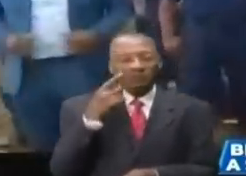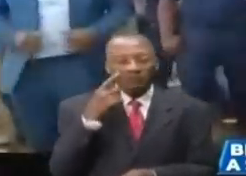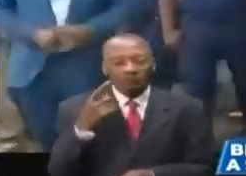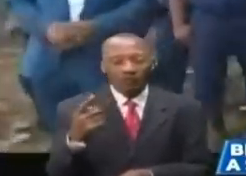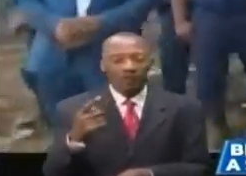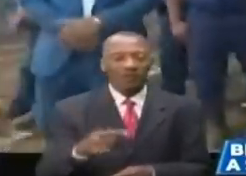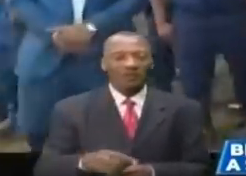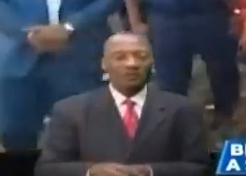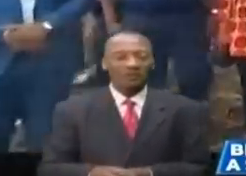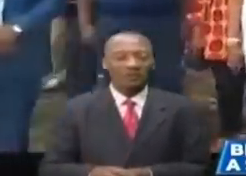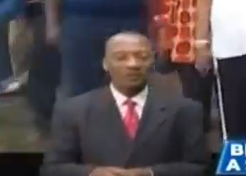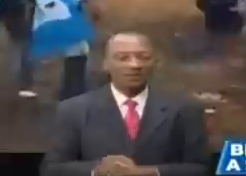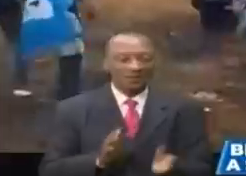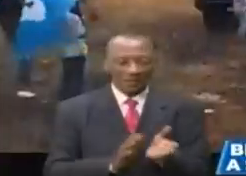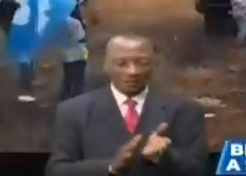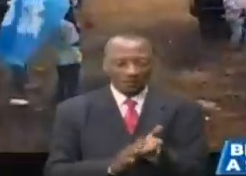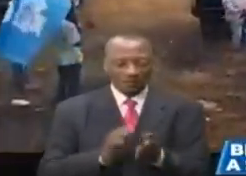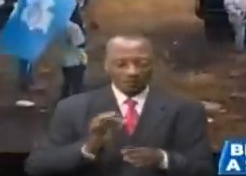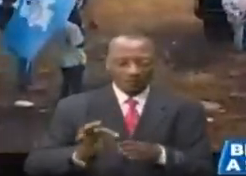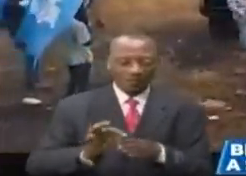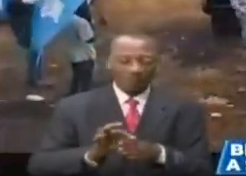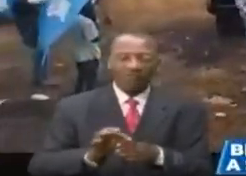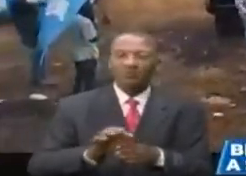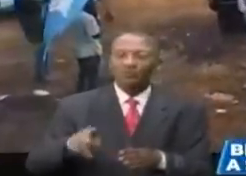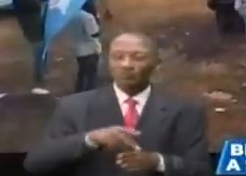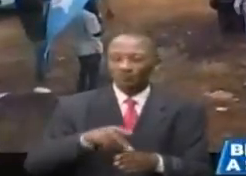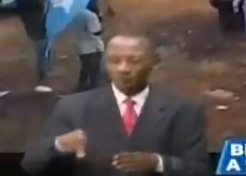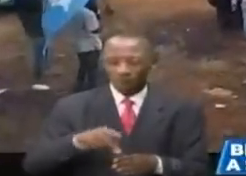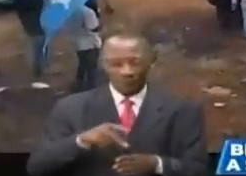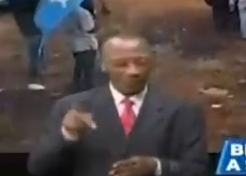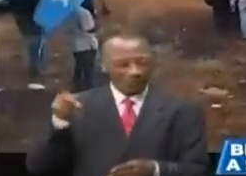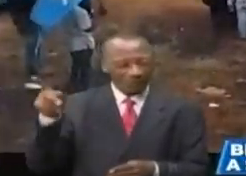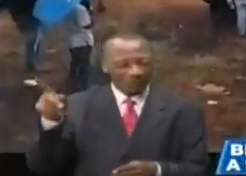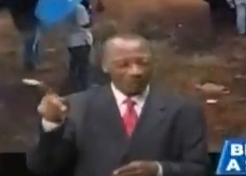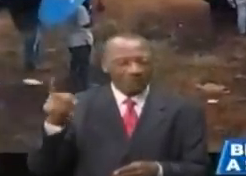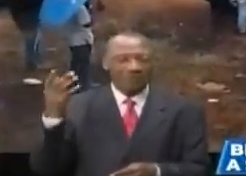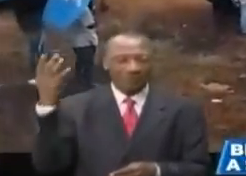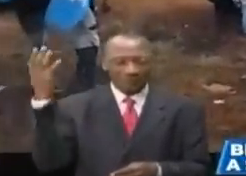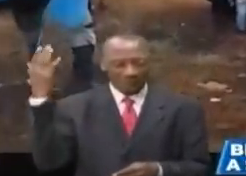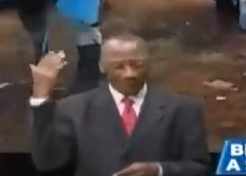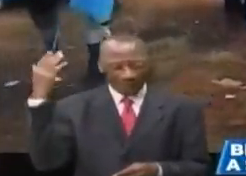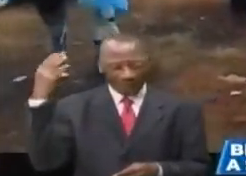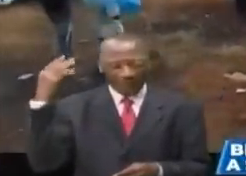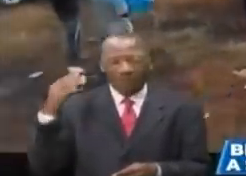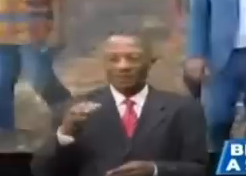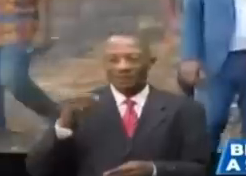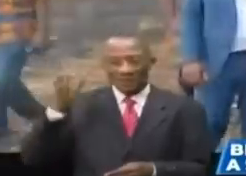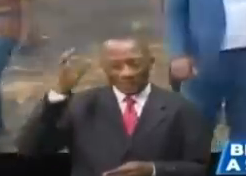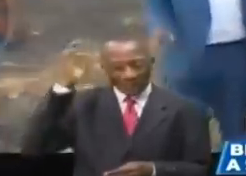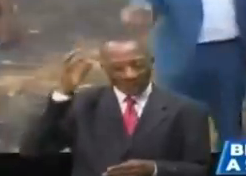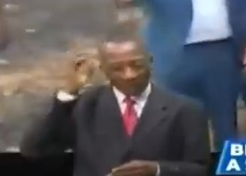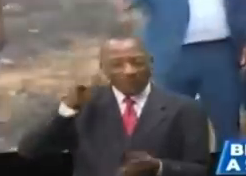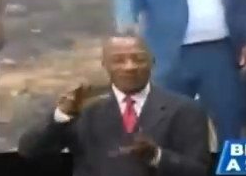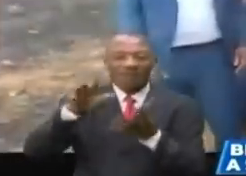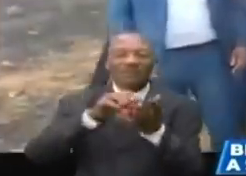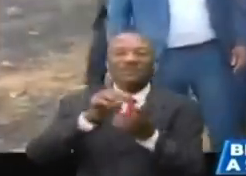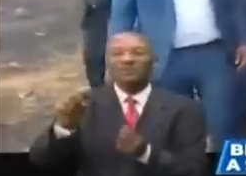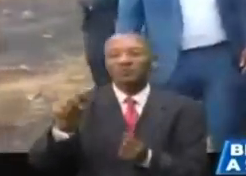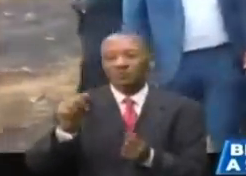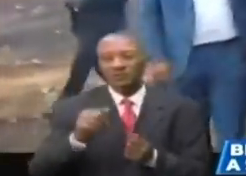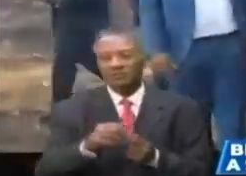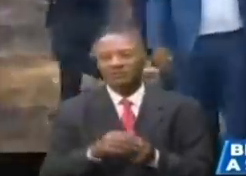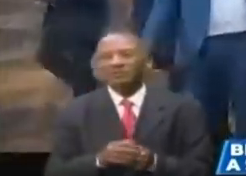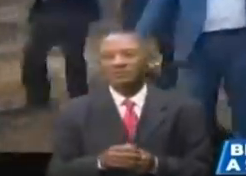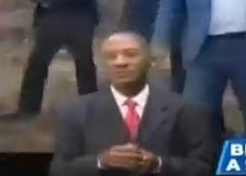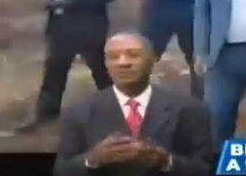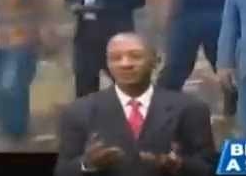Kizimba, nouvellement construits et complètement détruits par les supplétifs rwandais de M23. Et ces centres ont